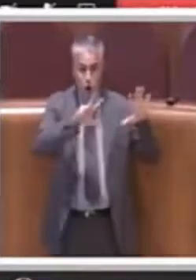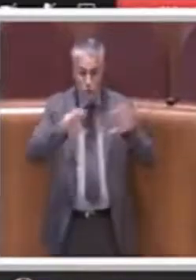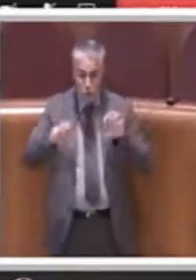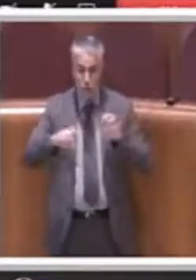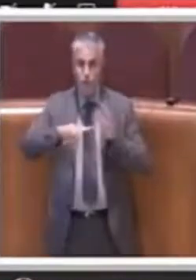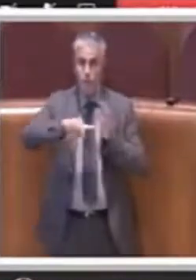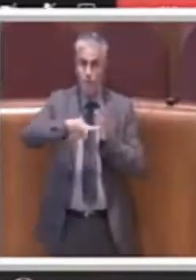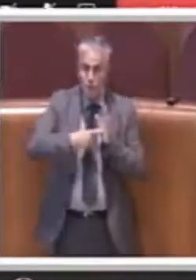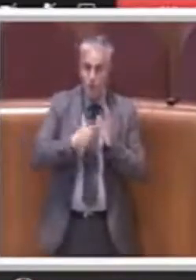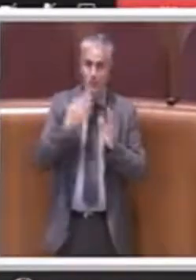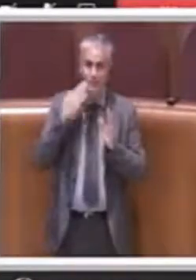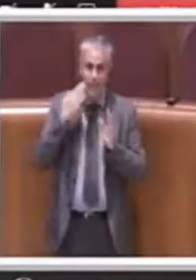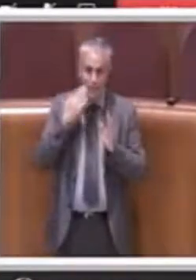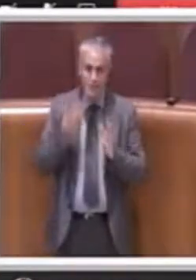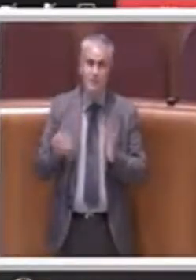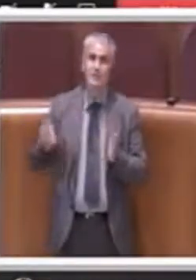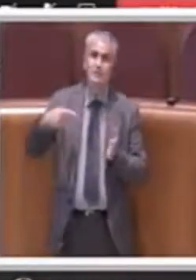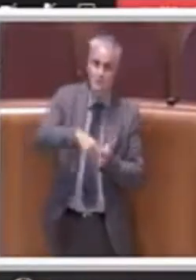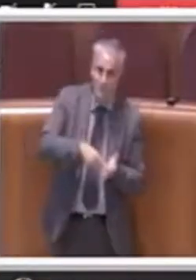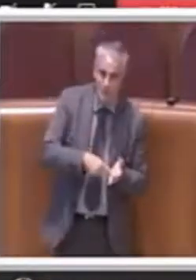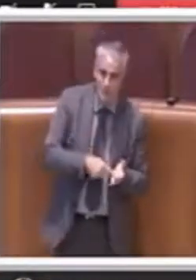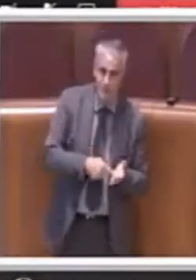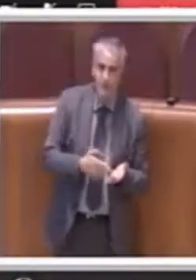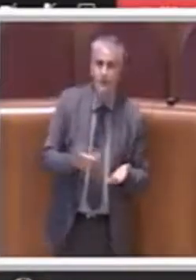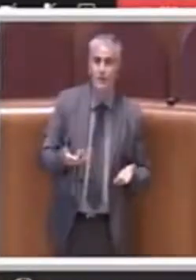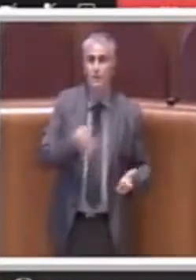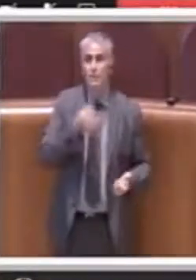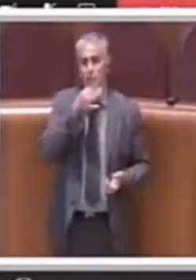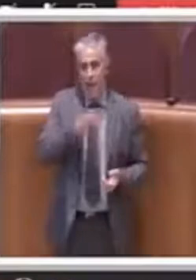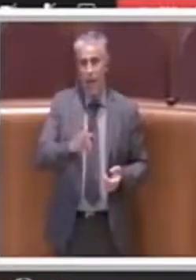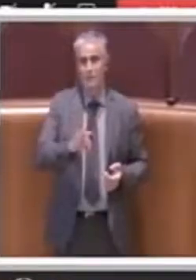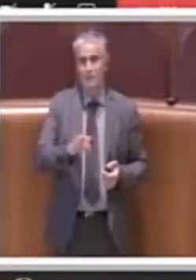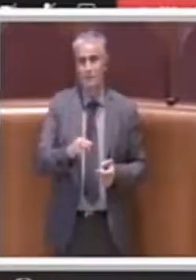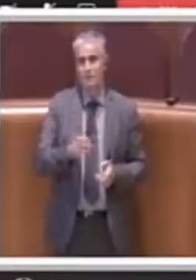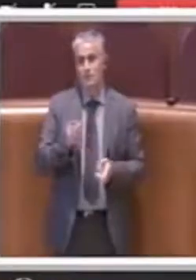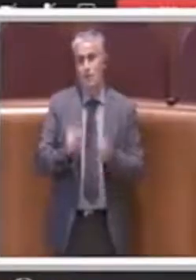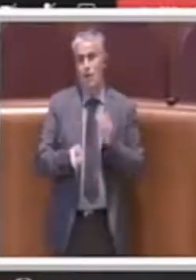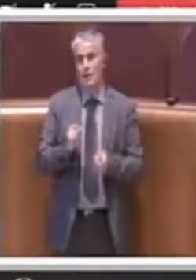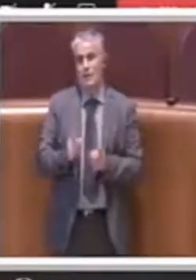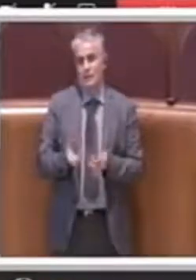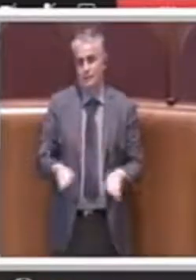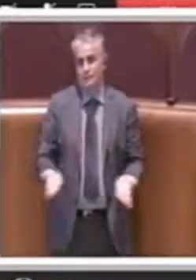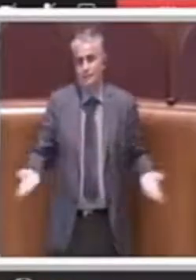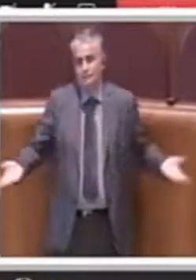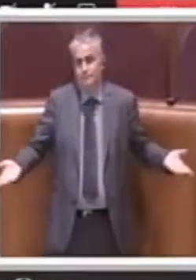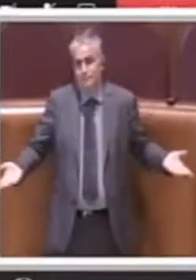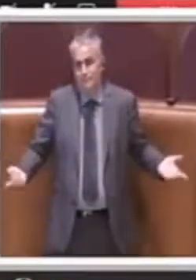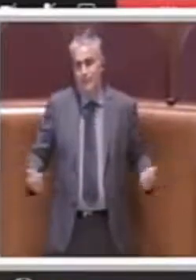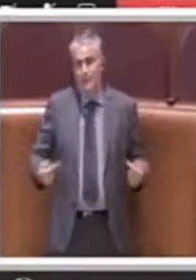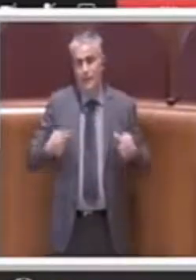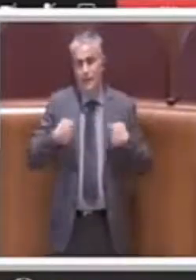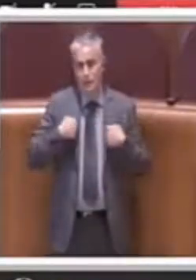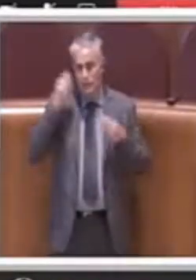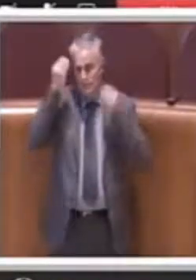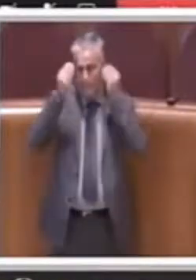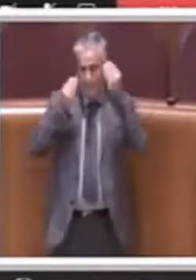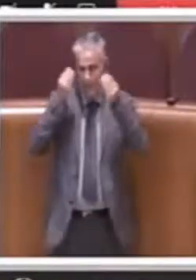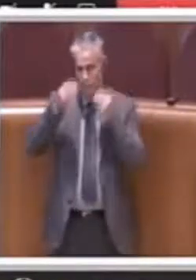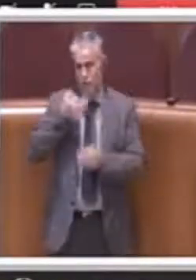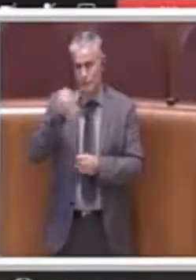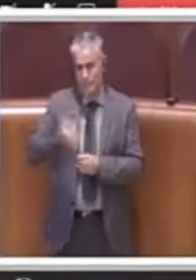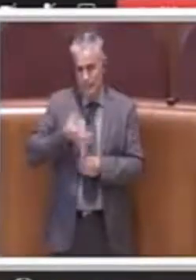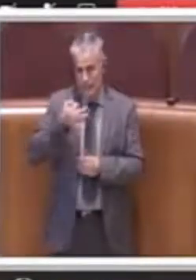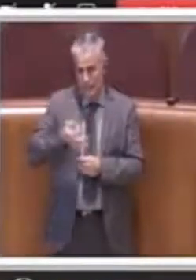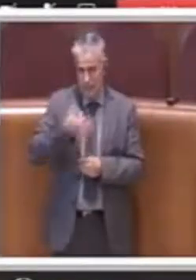Quindi, ecco, i bilanci sono espressione di capacità politica. E io penso sempre, e penso che, come anche ha detto il